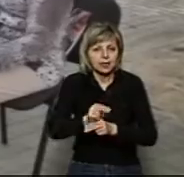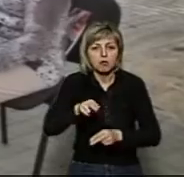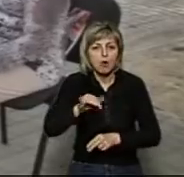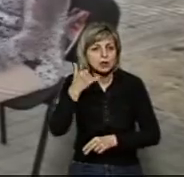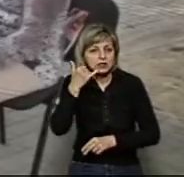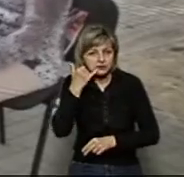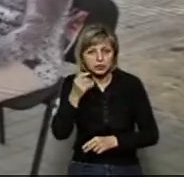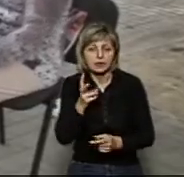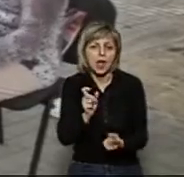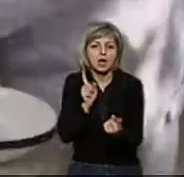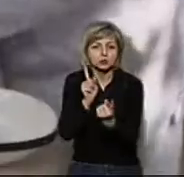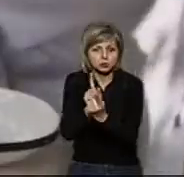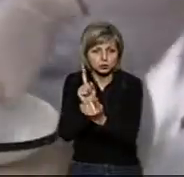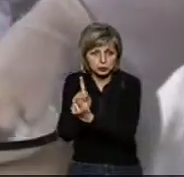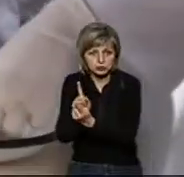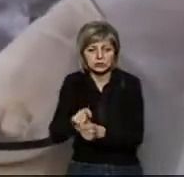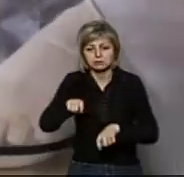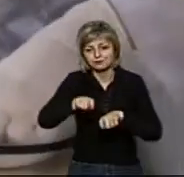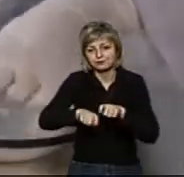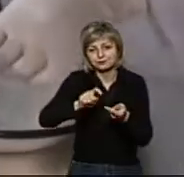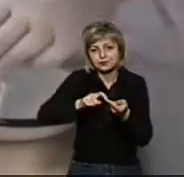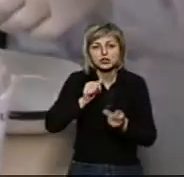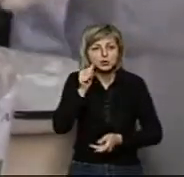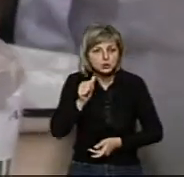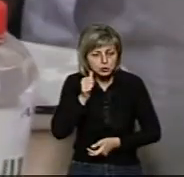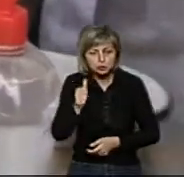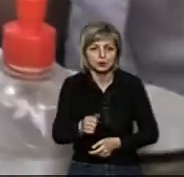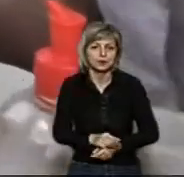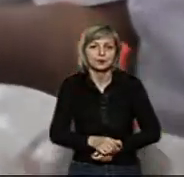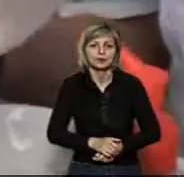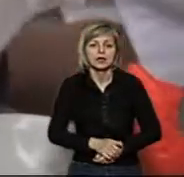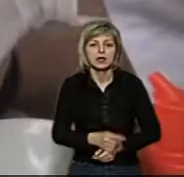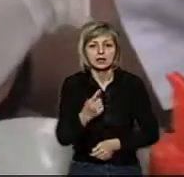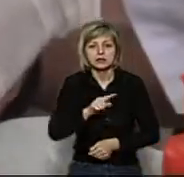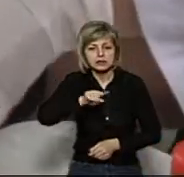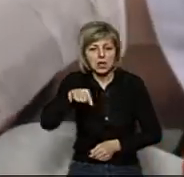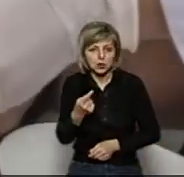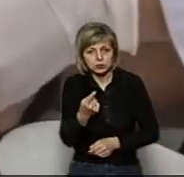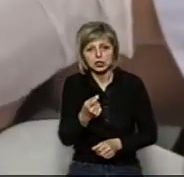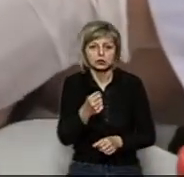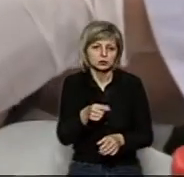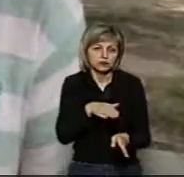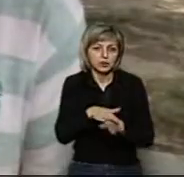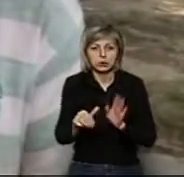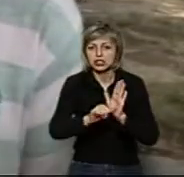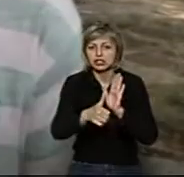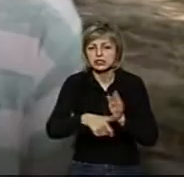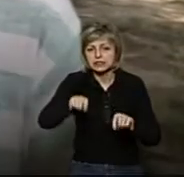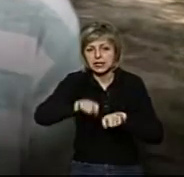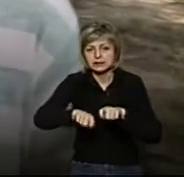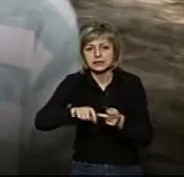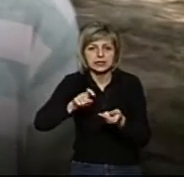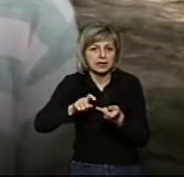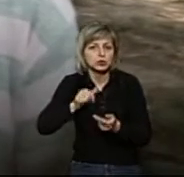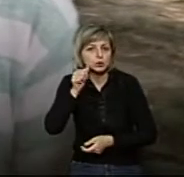медики вимірювали пацієнтам глюкозу крові. За годину, каже лікарка Ніна Поремська, зробили 16 аналізів. Цукор